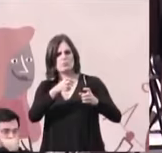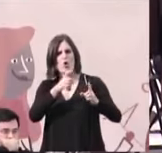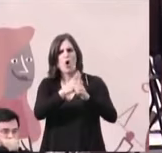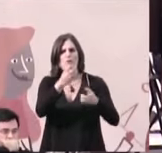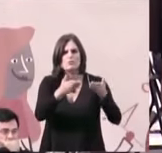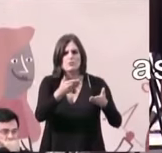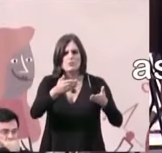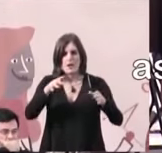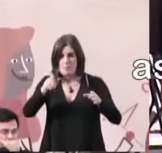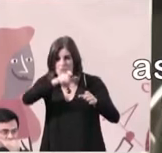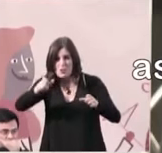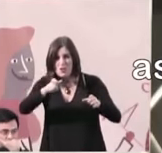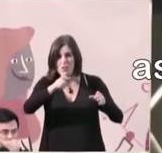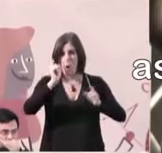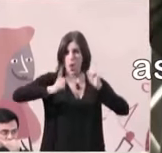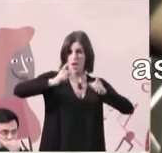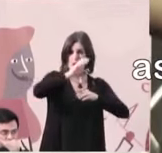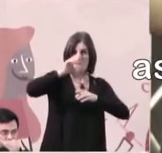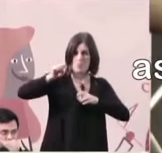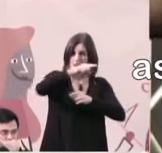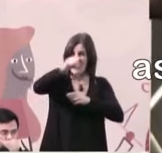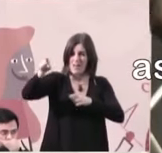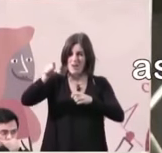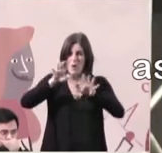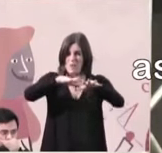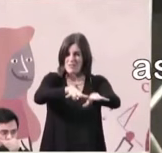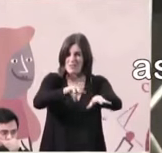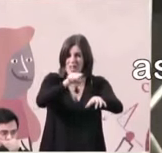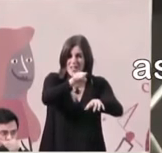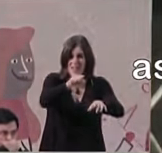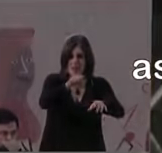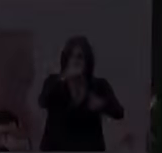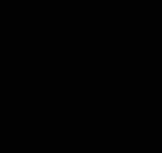sola vegada ens els hem trobat. Així que què carai ens han d'explicar ara de la lluita dels drets i de les llibertats?